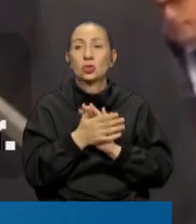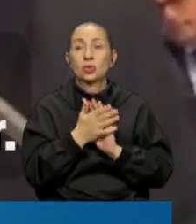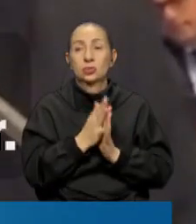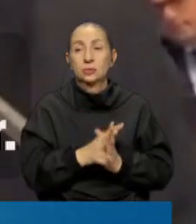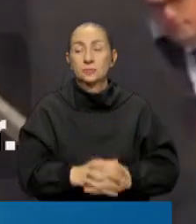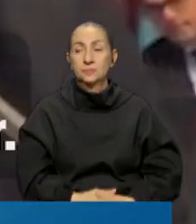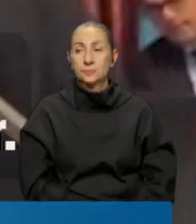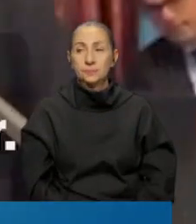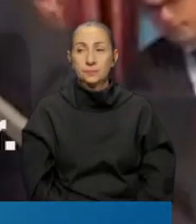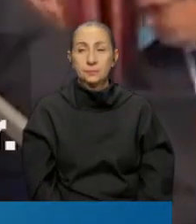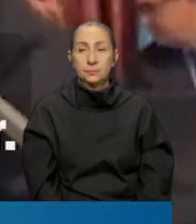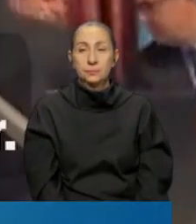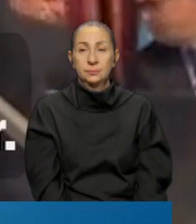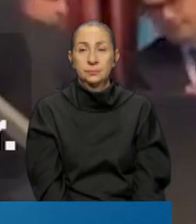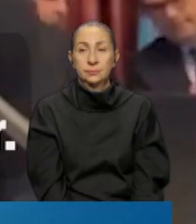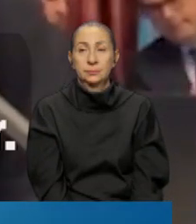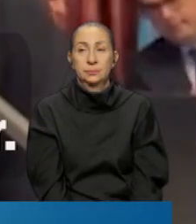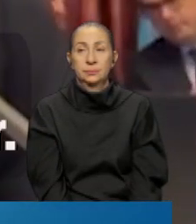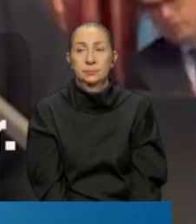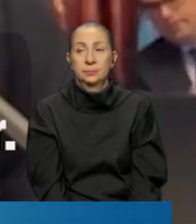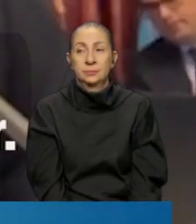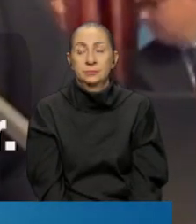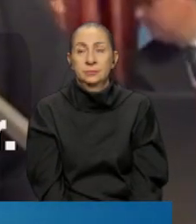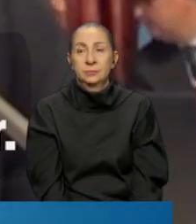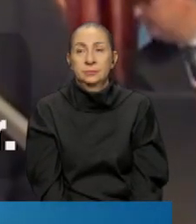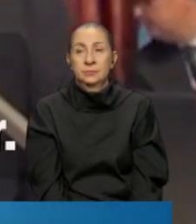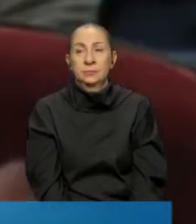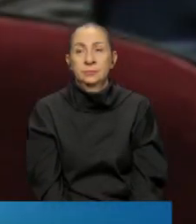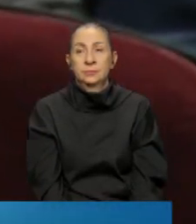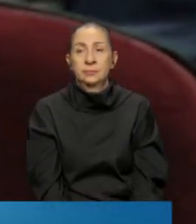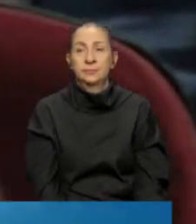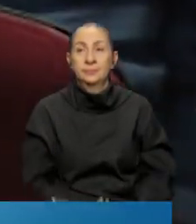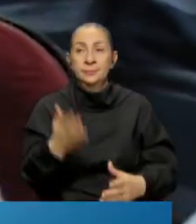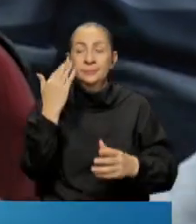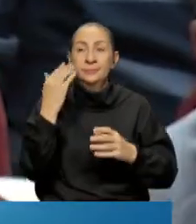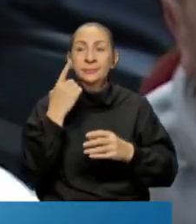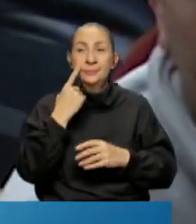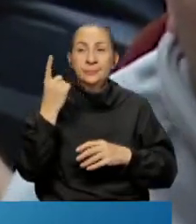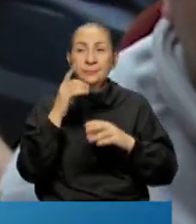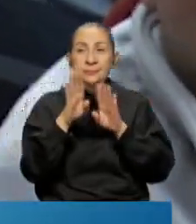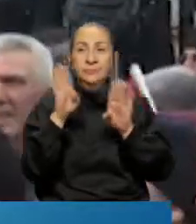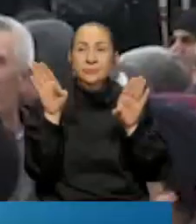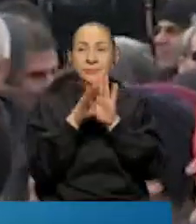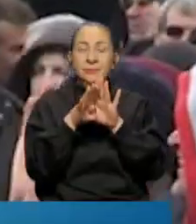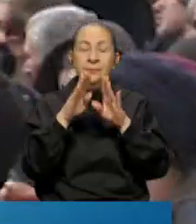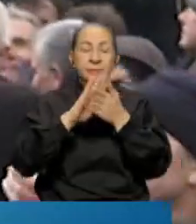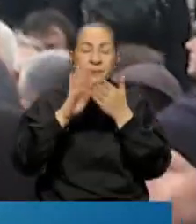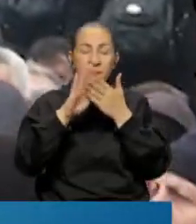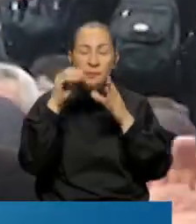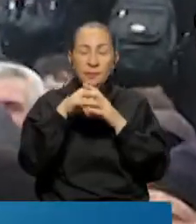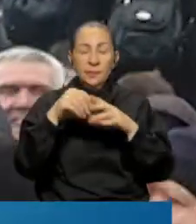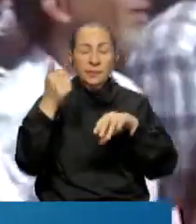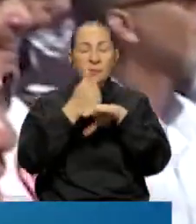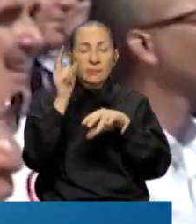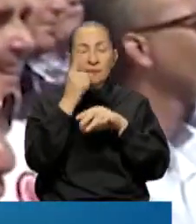de çözmeyeceğiz dediniz. Burada da seçimi kaybedeceğimiz anlaşılıyor. Daha önce Cumhurbaşkanı'nın kapıyı kapattığı düzenleme için